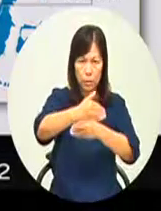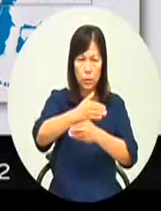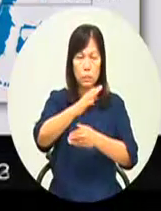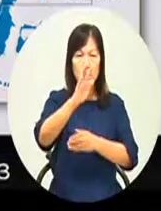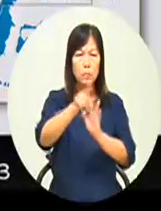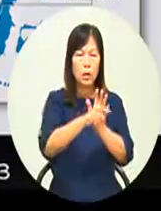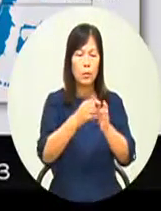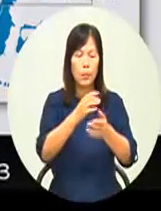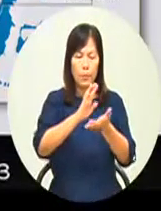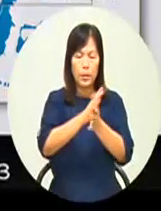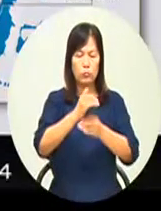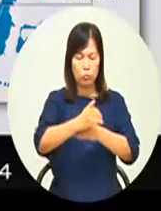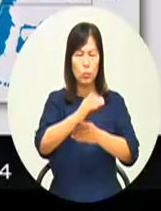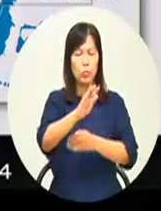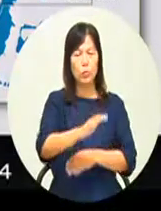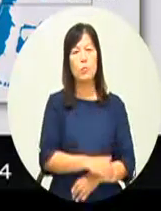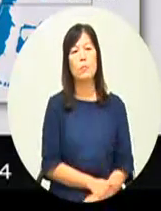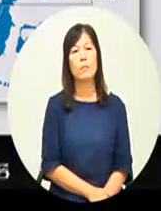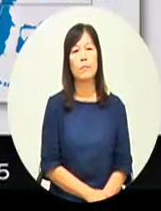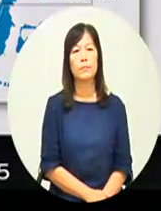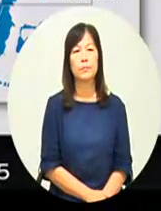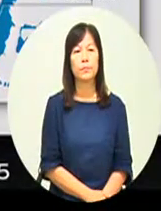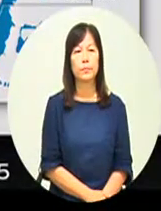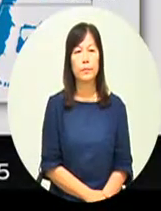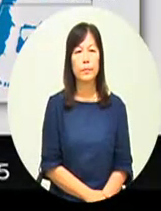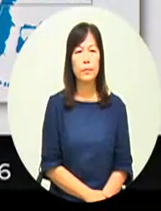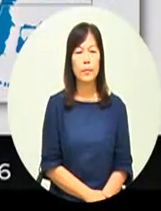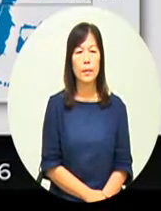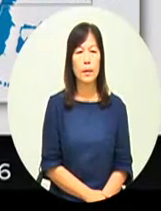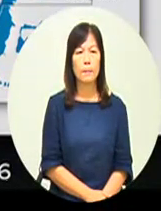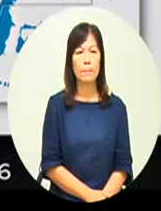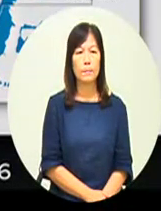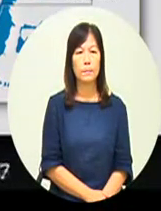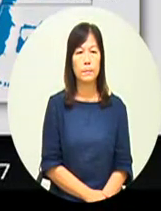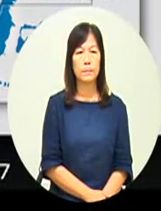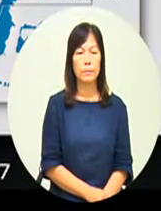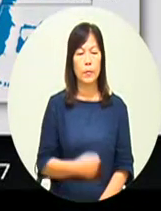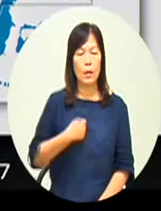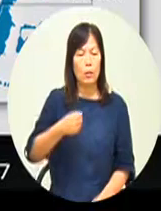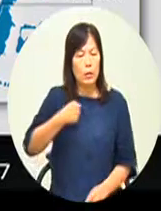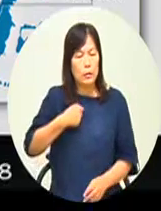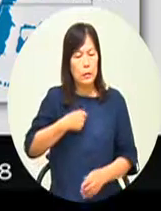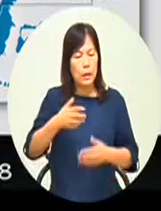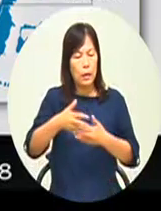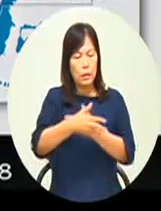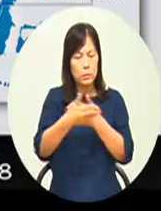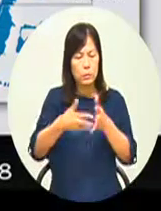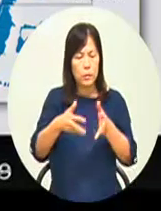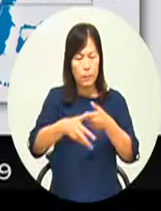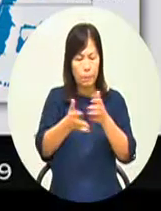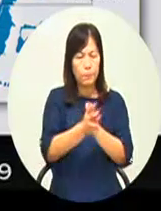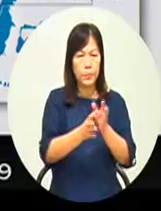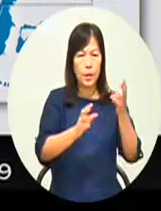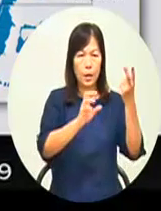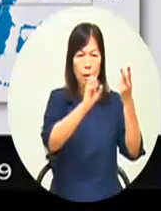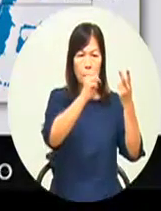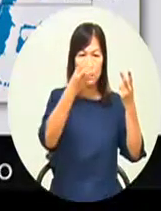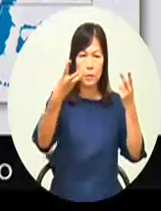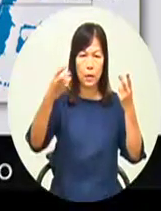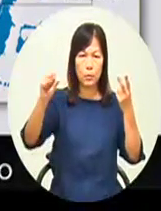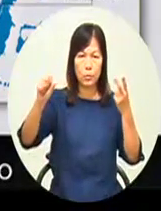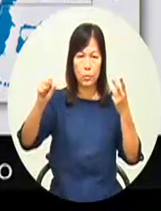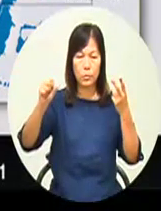我们有受限了。当然，接下来在我知道交通部有提了一个2035年的一个计